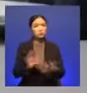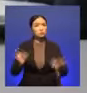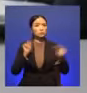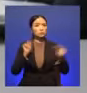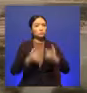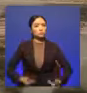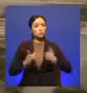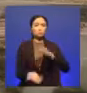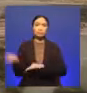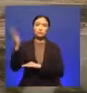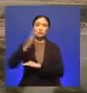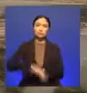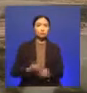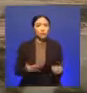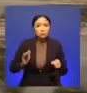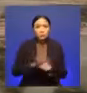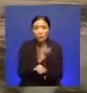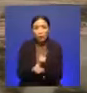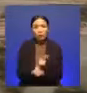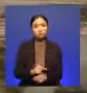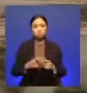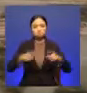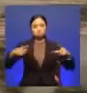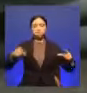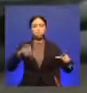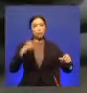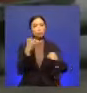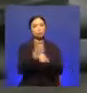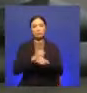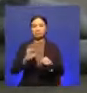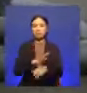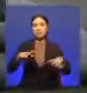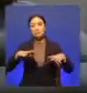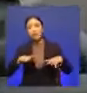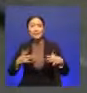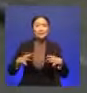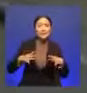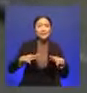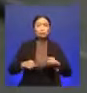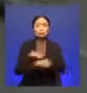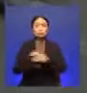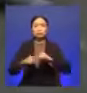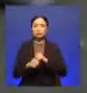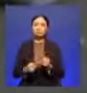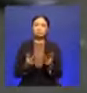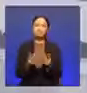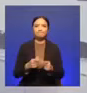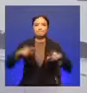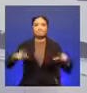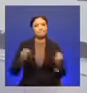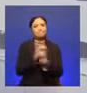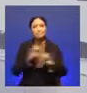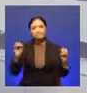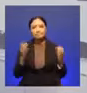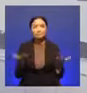การดำรงชีวิตขาดแคลนพื้นที่สำหรับการทำงานพักผ่อนและออกกำลังกายไปจนถึง